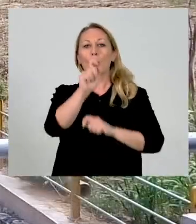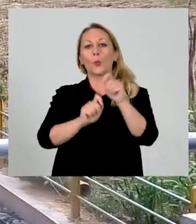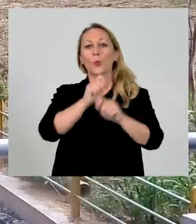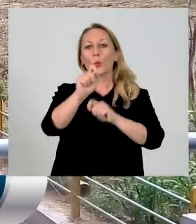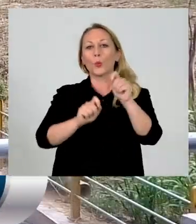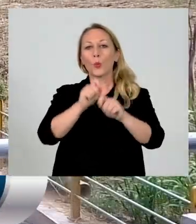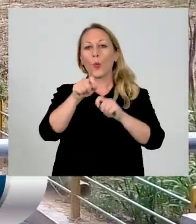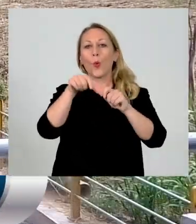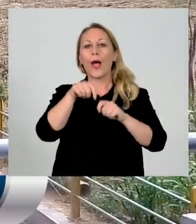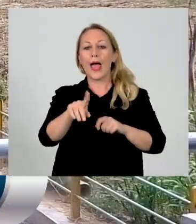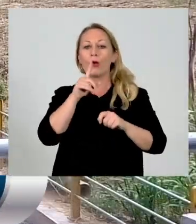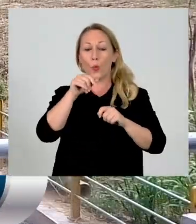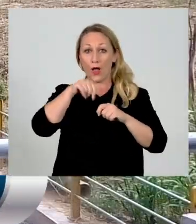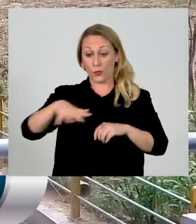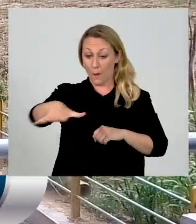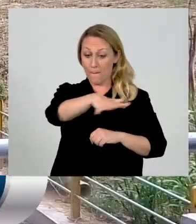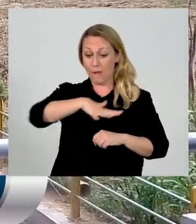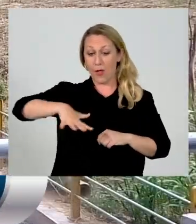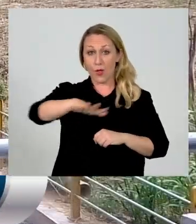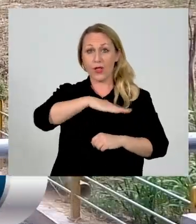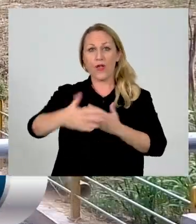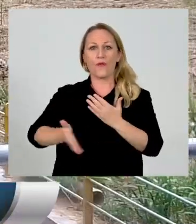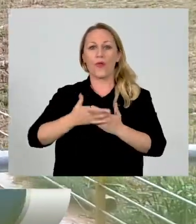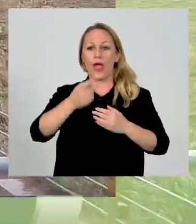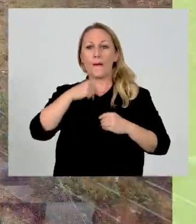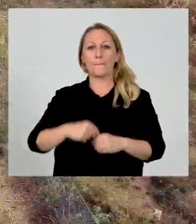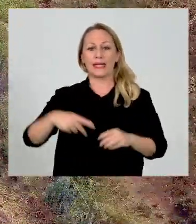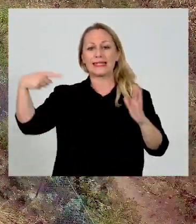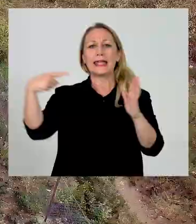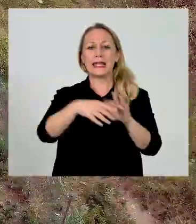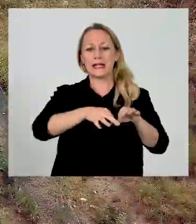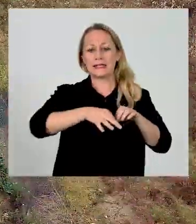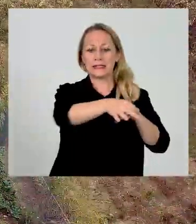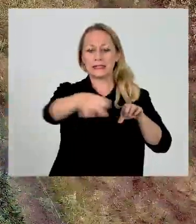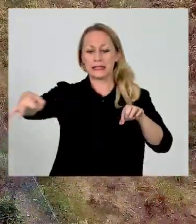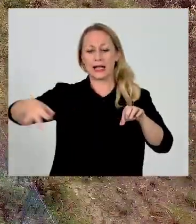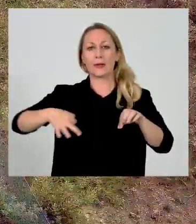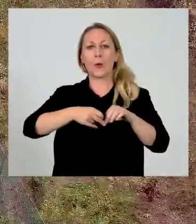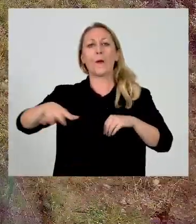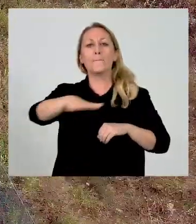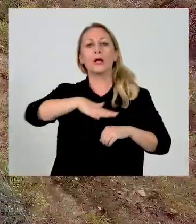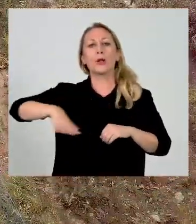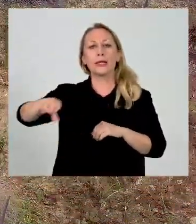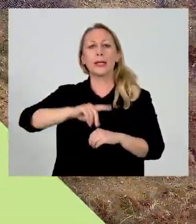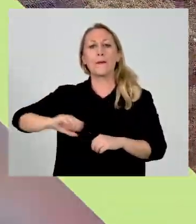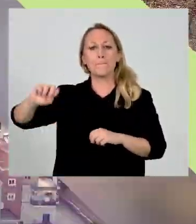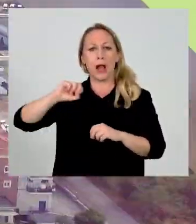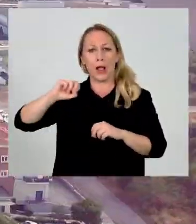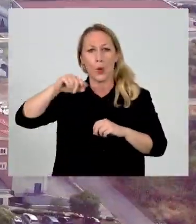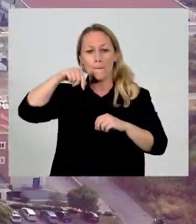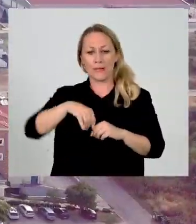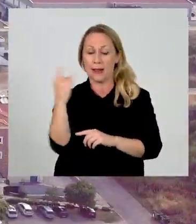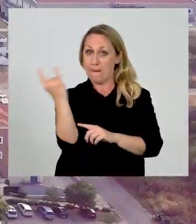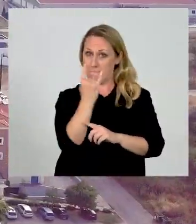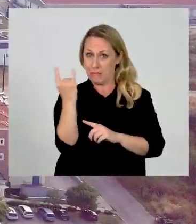Το έργο αυτό αποχετεύει μια ευρύτερη περιοχή 1000 στρεμμάτων. Αφορά την περιοχή της Μαλακοπής, την περιοχή